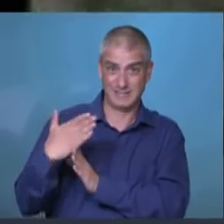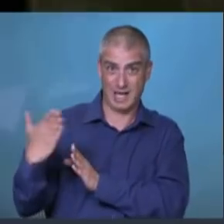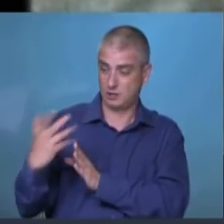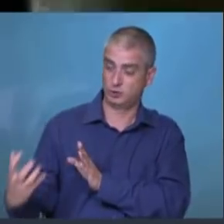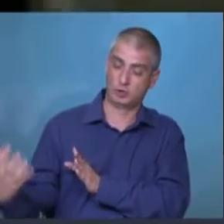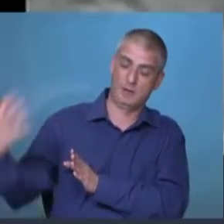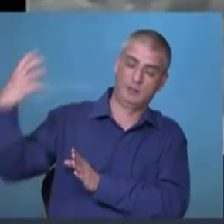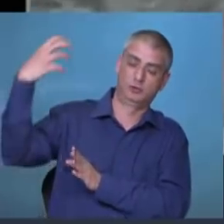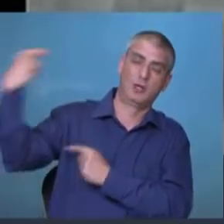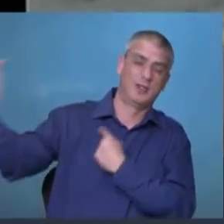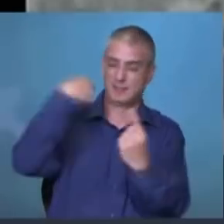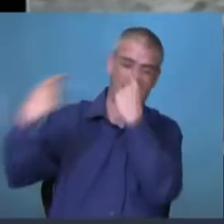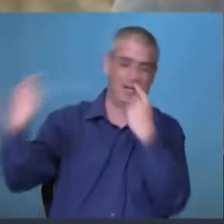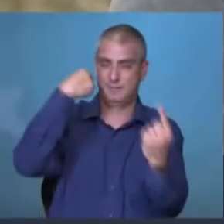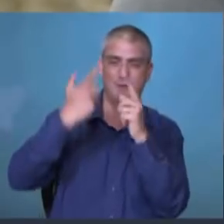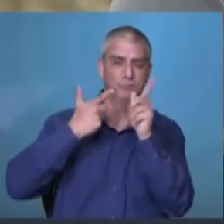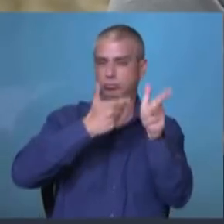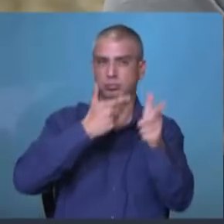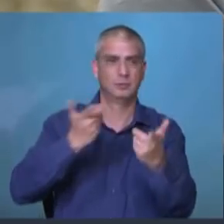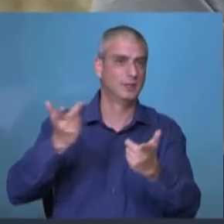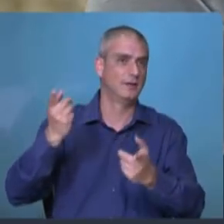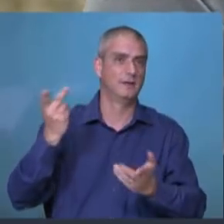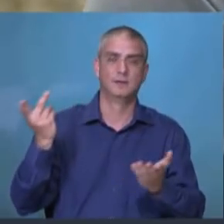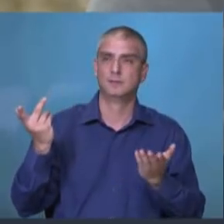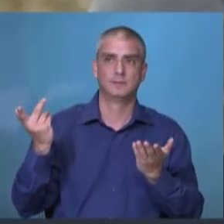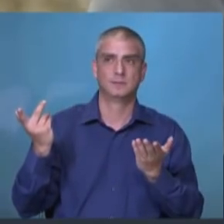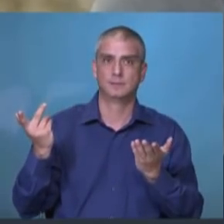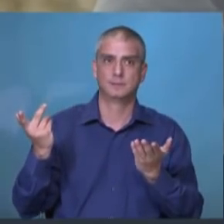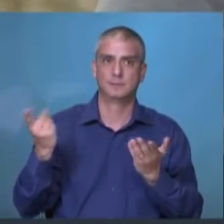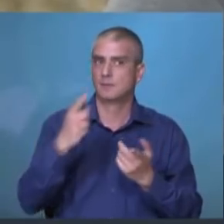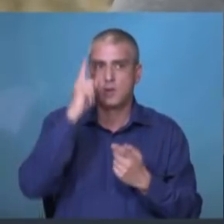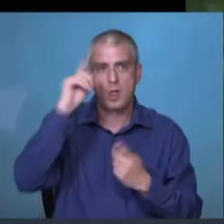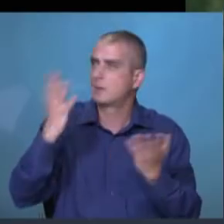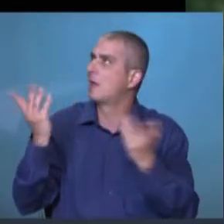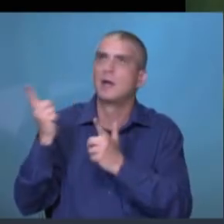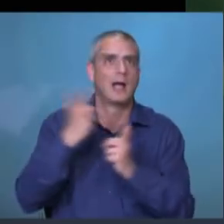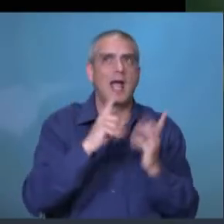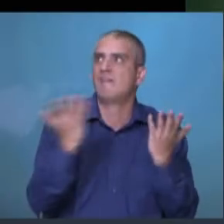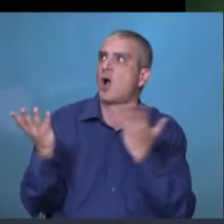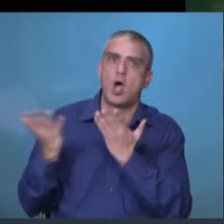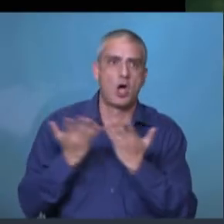עפים עליו סאגרים ו-RPG'ים ונונטטים, אתה בכלל לא יודע אפילו על מי לירות.